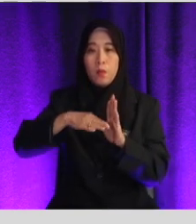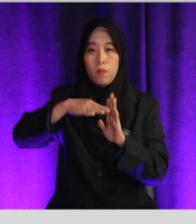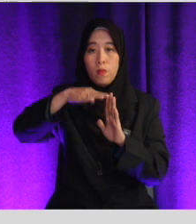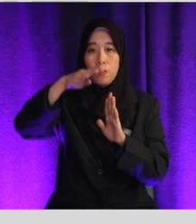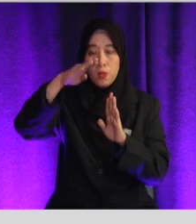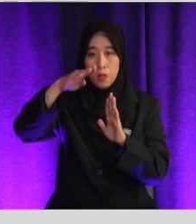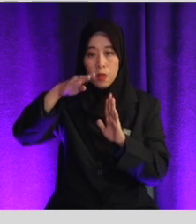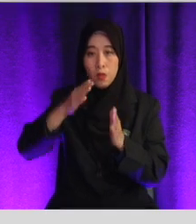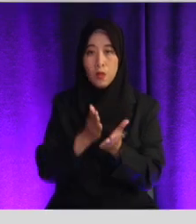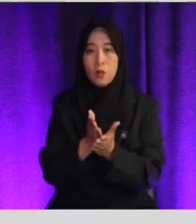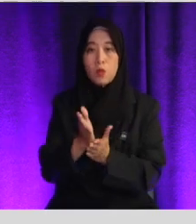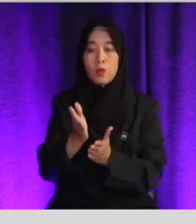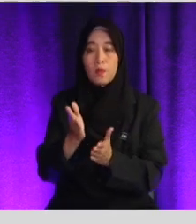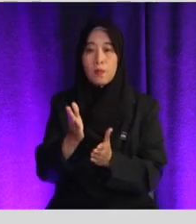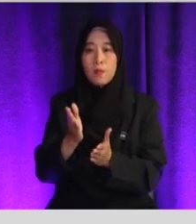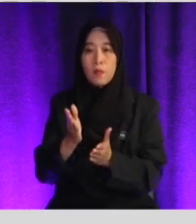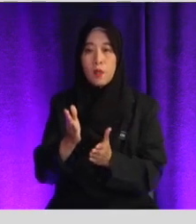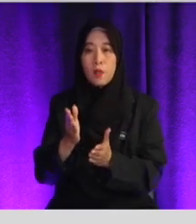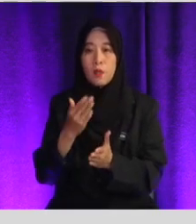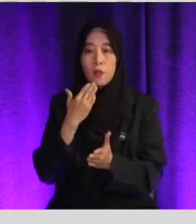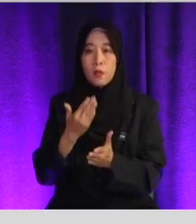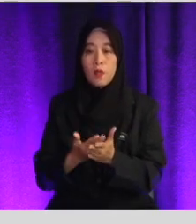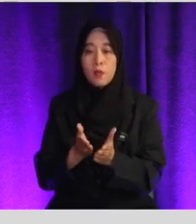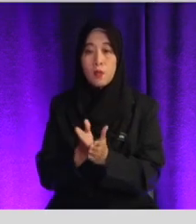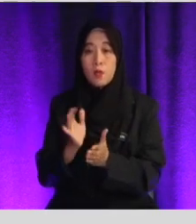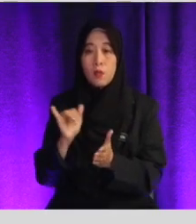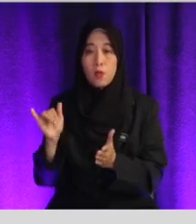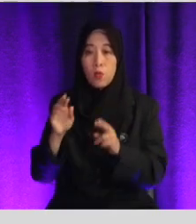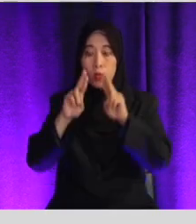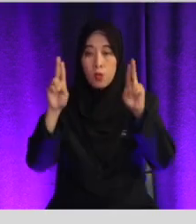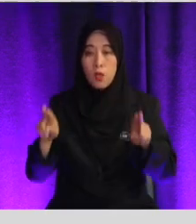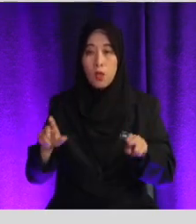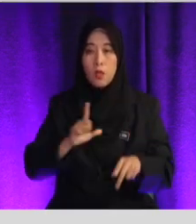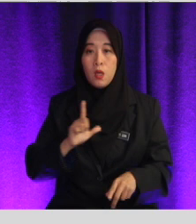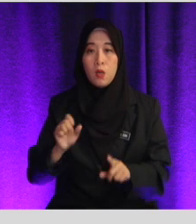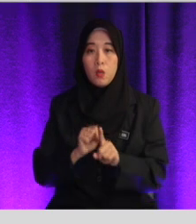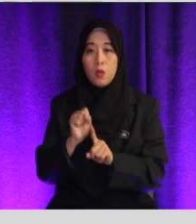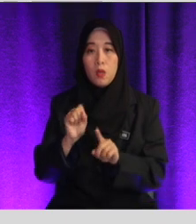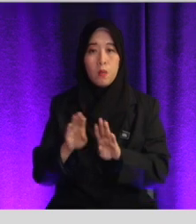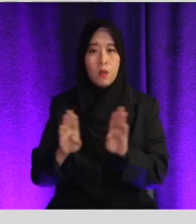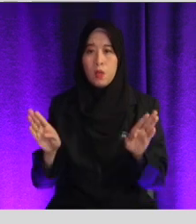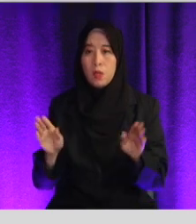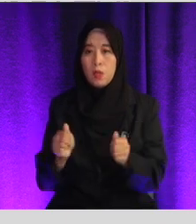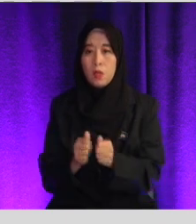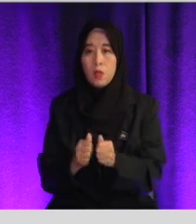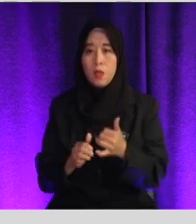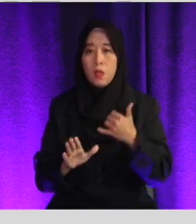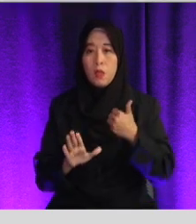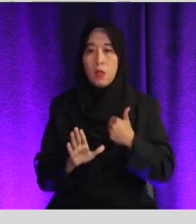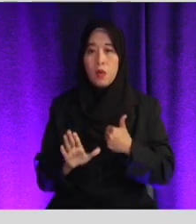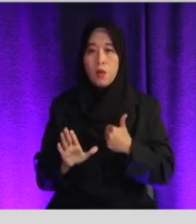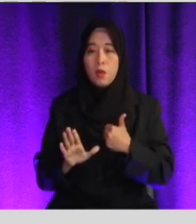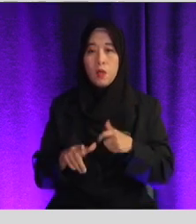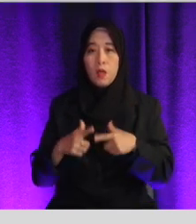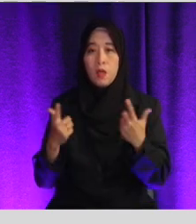Kita terus. Boleh cikgu? Okey, seterusnya pengujian laras suhu dia berbeza dengan komponen yang lain sebenarnya. Okey. Kita perlu